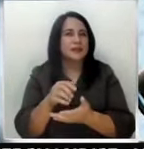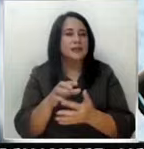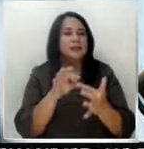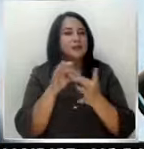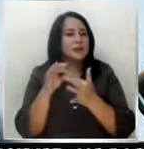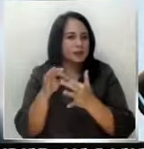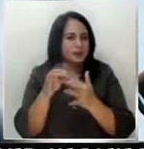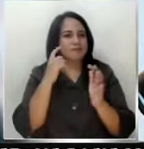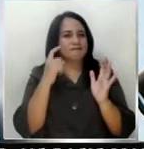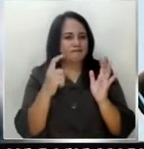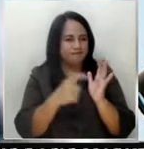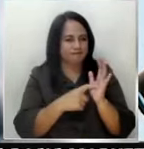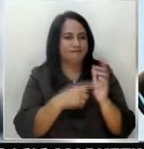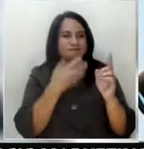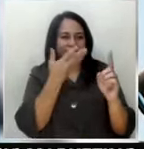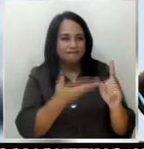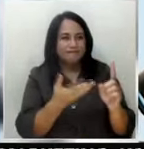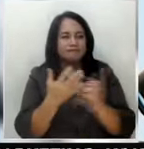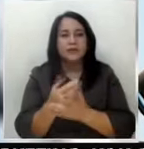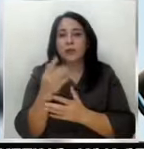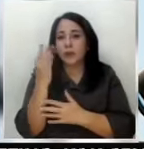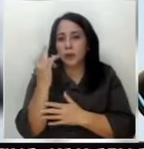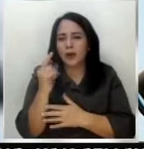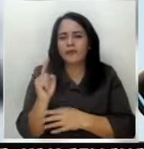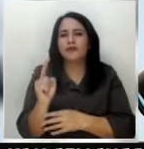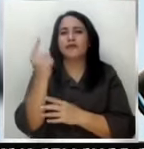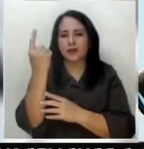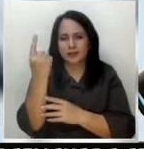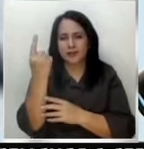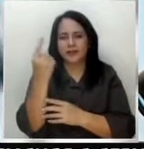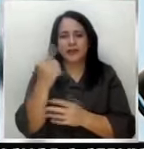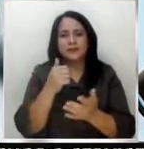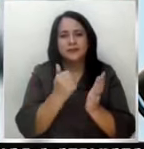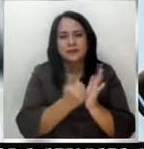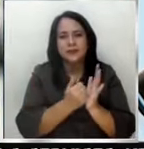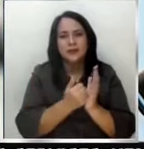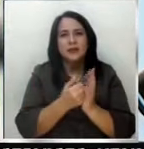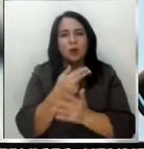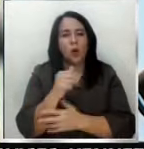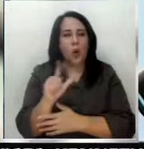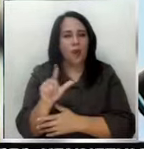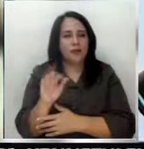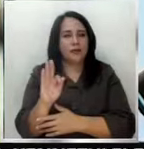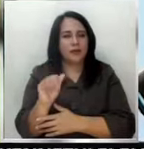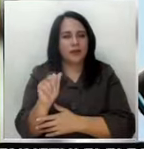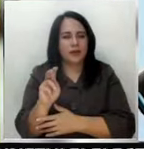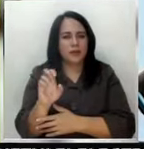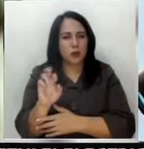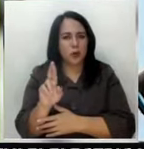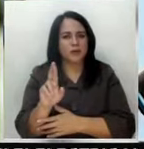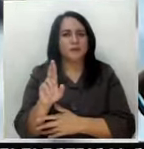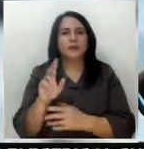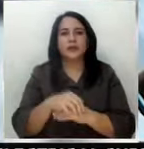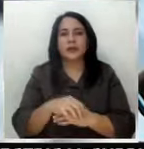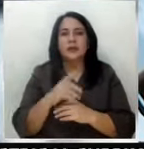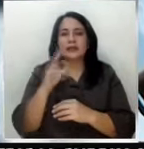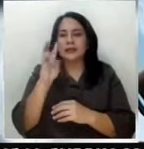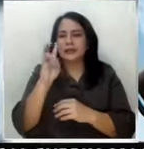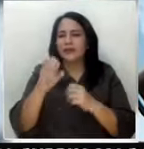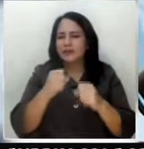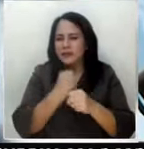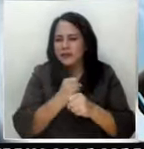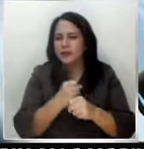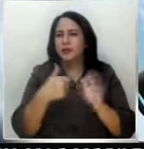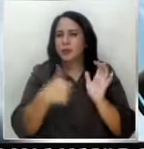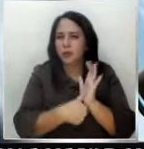pakilala kay Enriquez bilang kauna-unahang Anak TV Hall of Famer. 7 years successive, siya po ay binoto ng